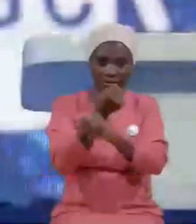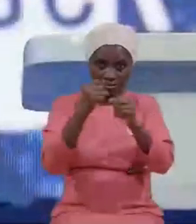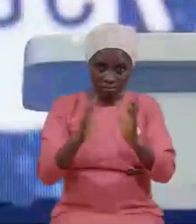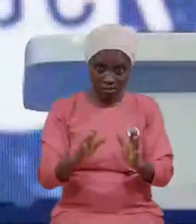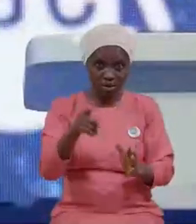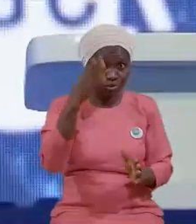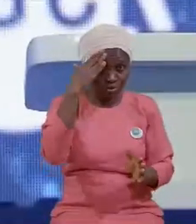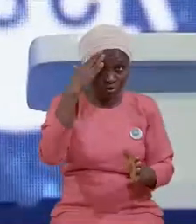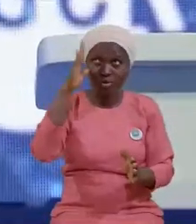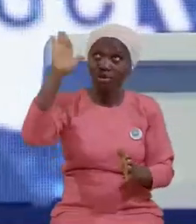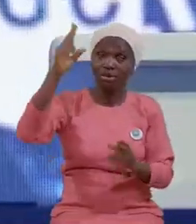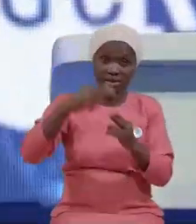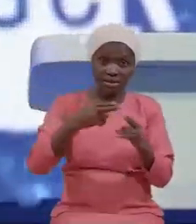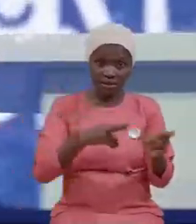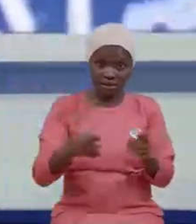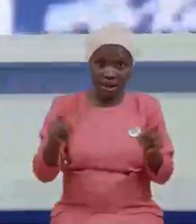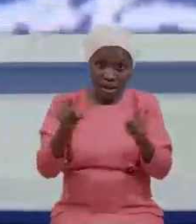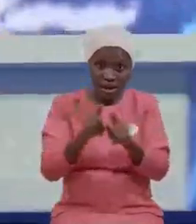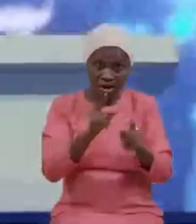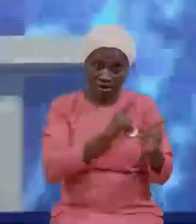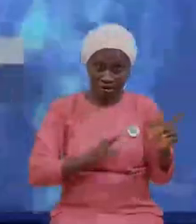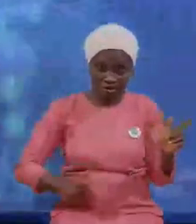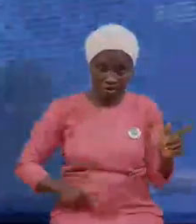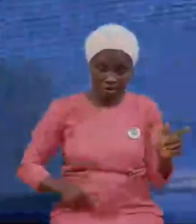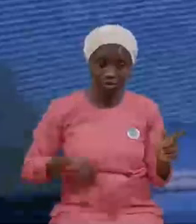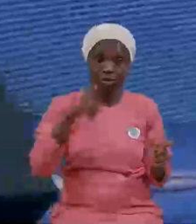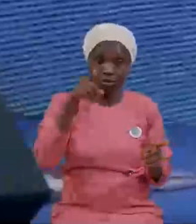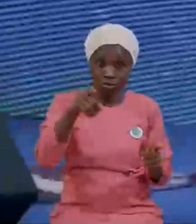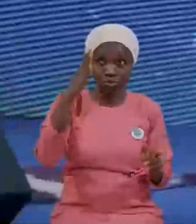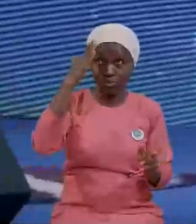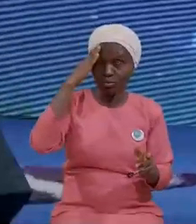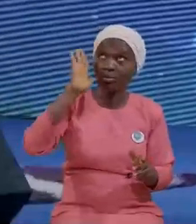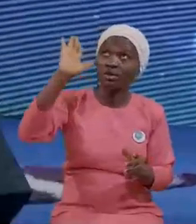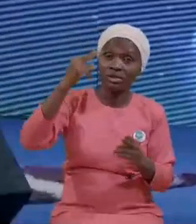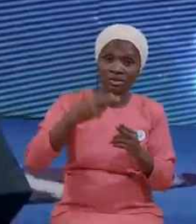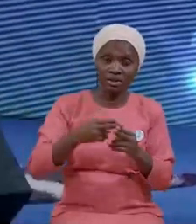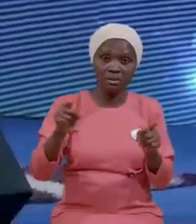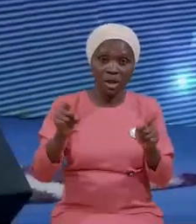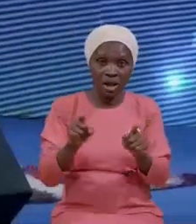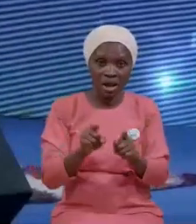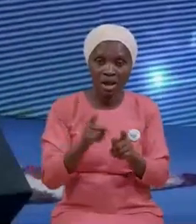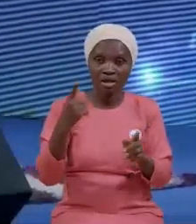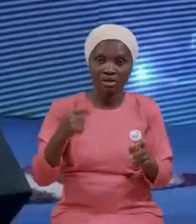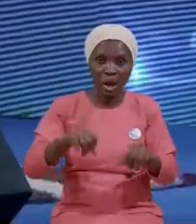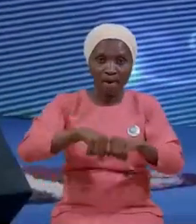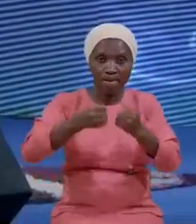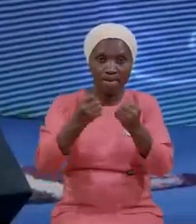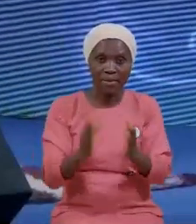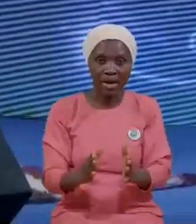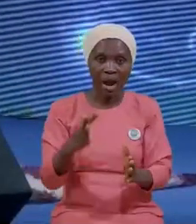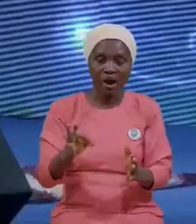le Seigneur. Tu connais son nom comme celui qui brise tous les jougs de la vie.